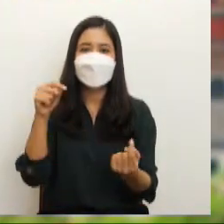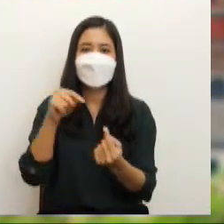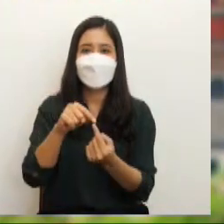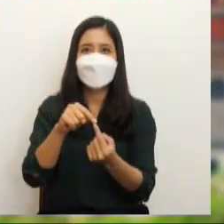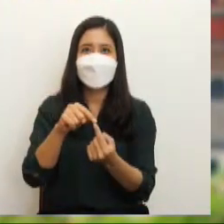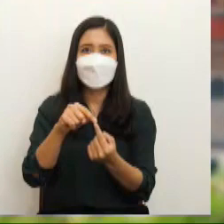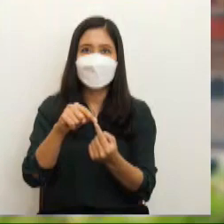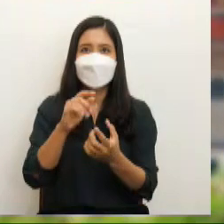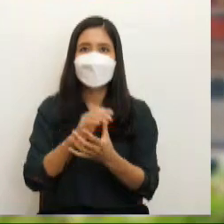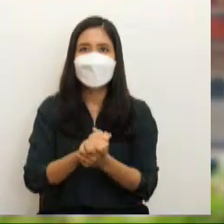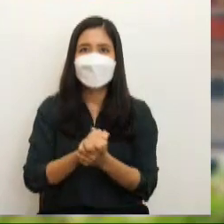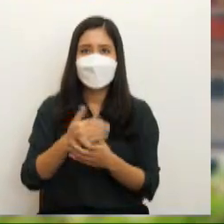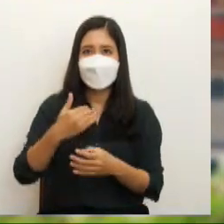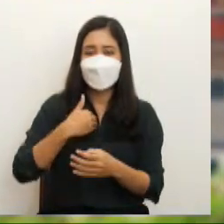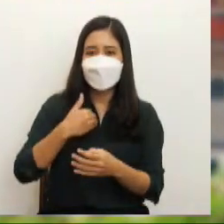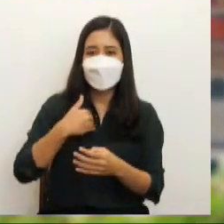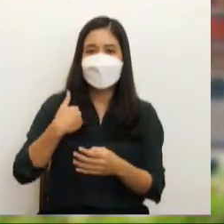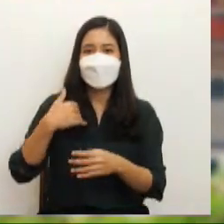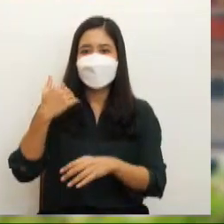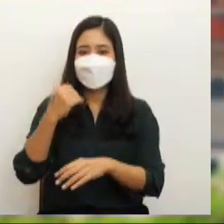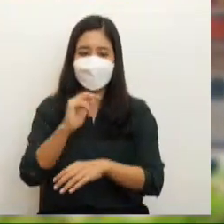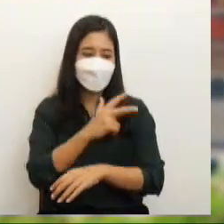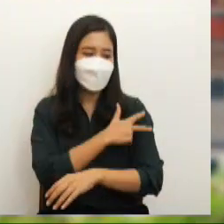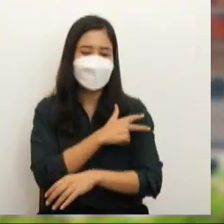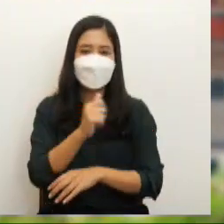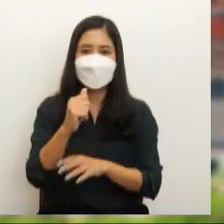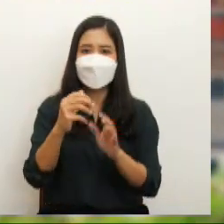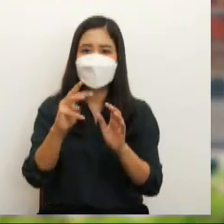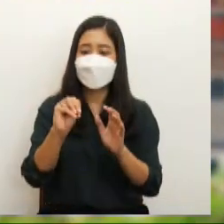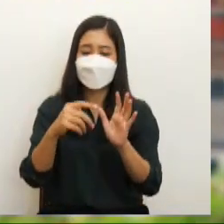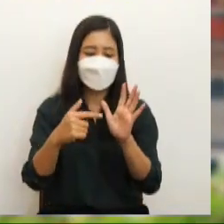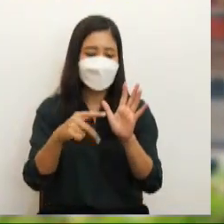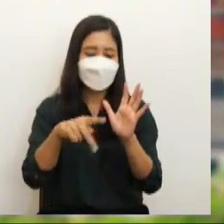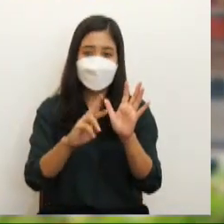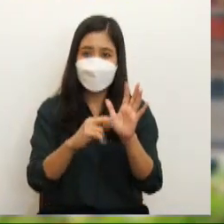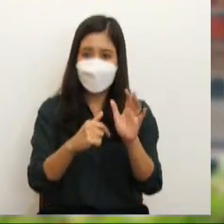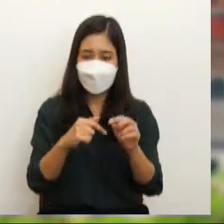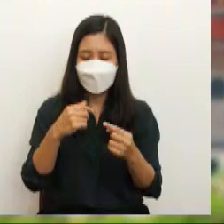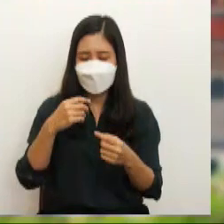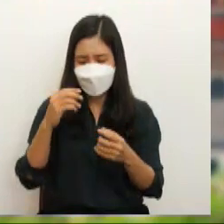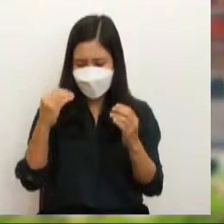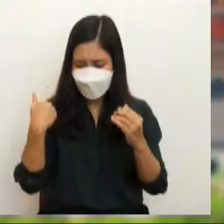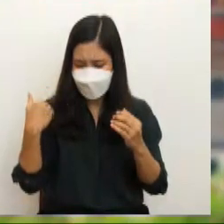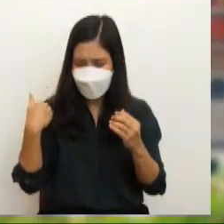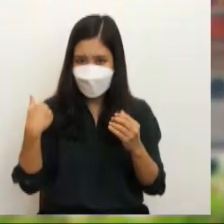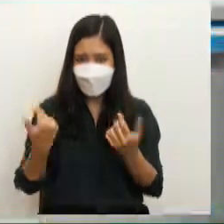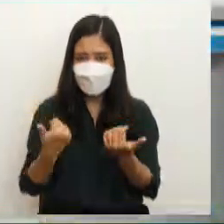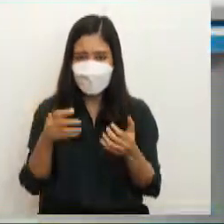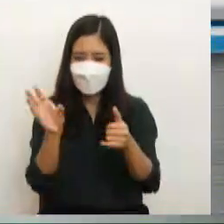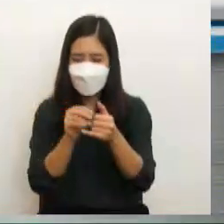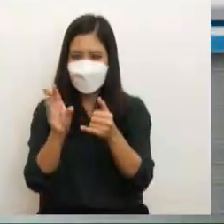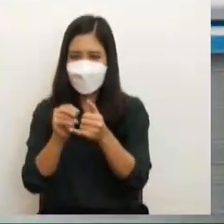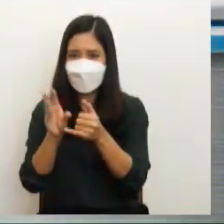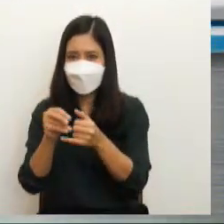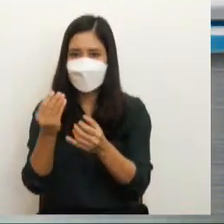ายจังหวัดเมื่อกี้ท่านดร.อมพรคุยให้ฟังว่าบางจังหวัดเนี่ยมีผู้ติดเชื้อเยอะแต่จริงๆพอมาสถานการณ์ณปัจจุบันเนี่ยแท